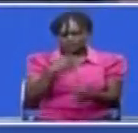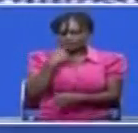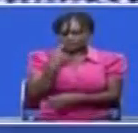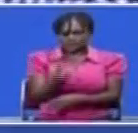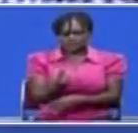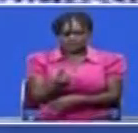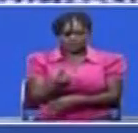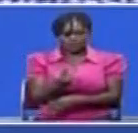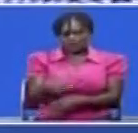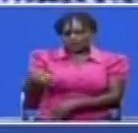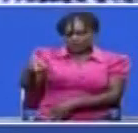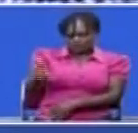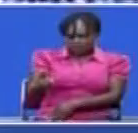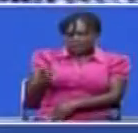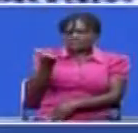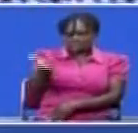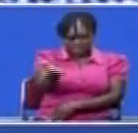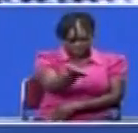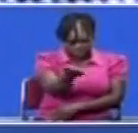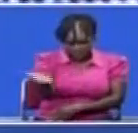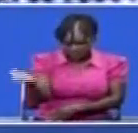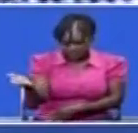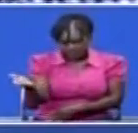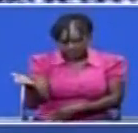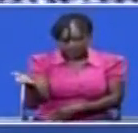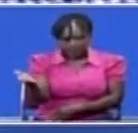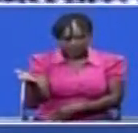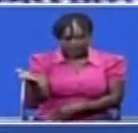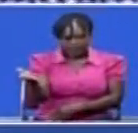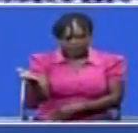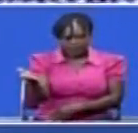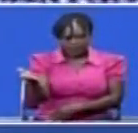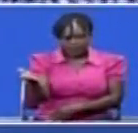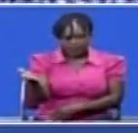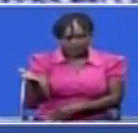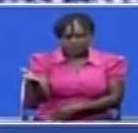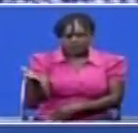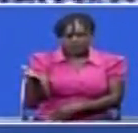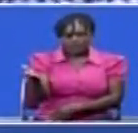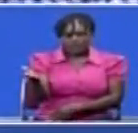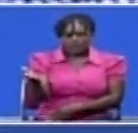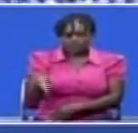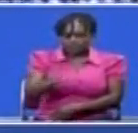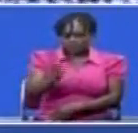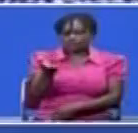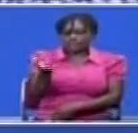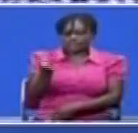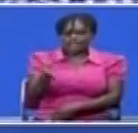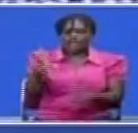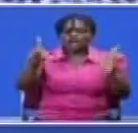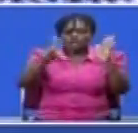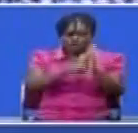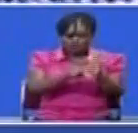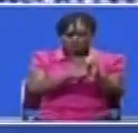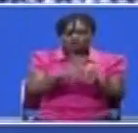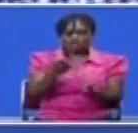mpaka ile bunduki yuko hapa. Ndikuwa limetoa amri yuko North East. Na hiyo sheria